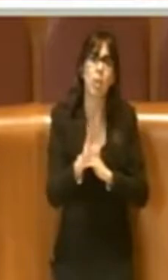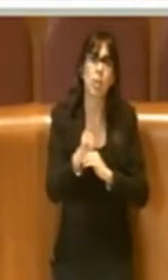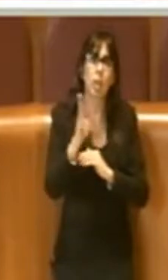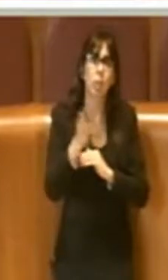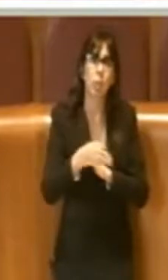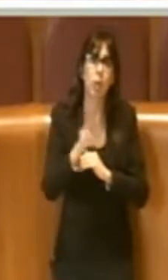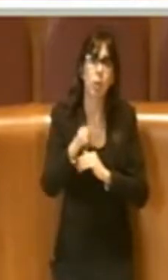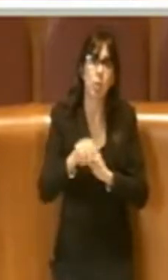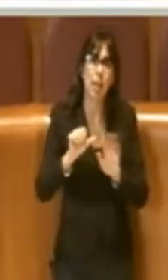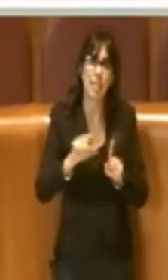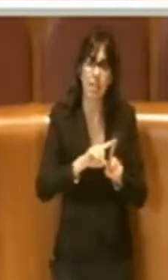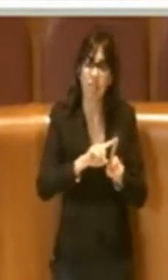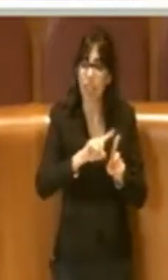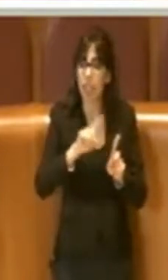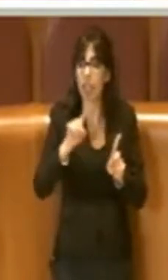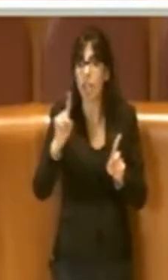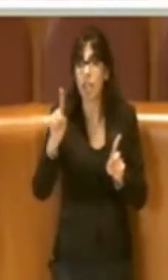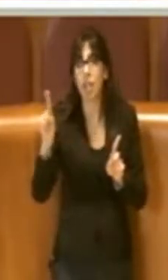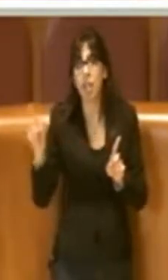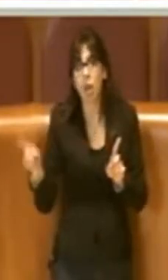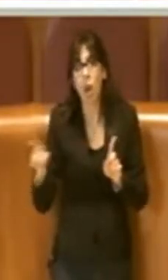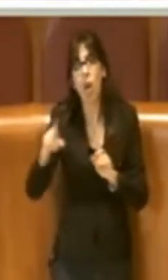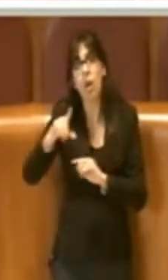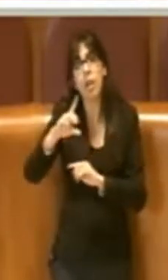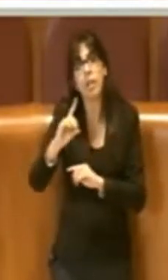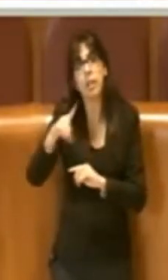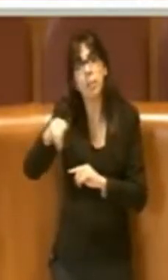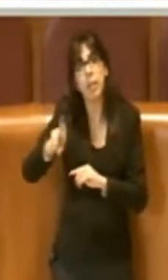152/2006, fino al DPR